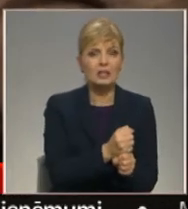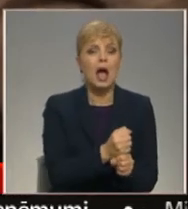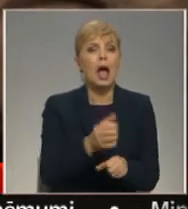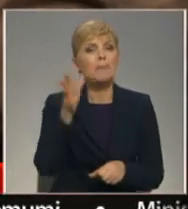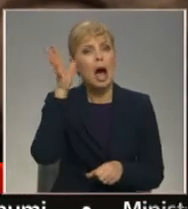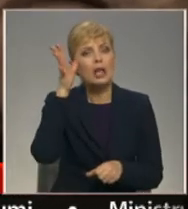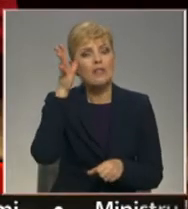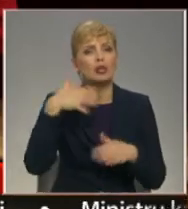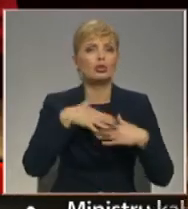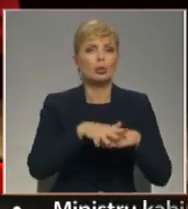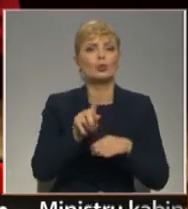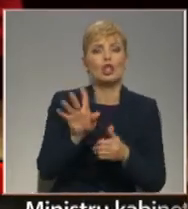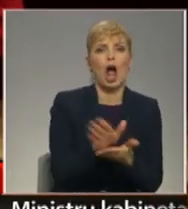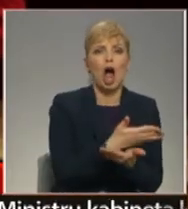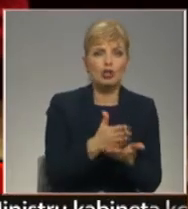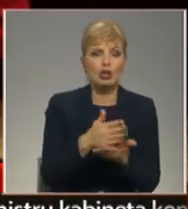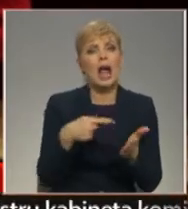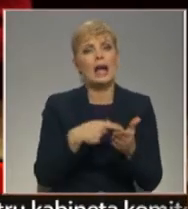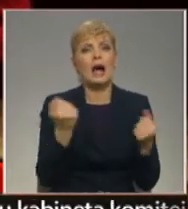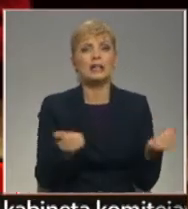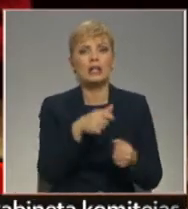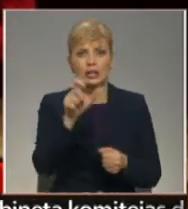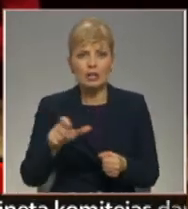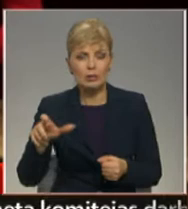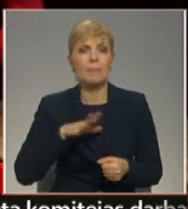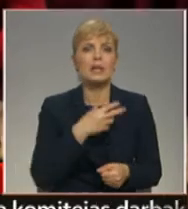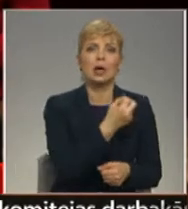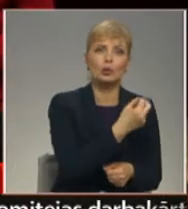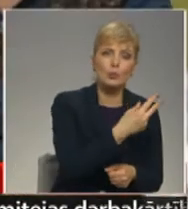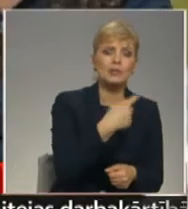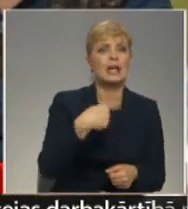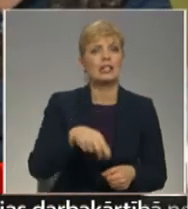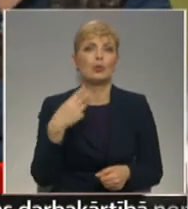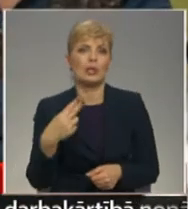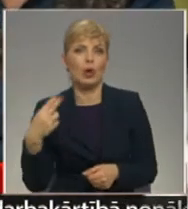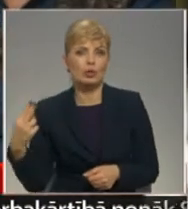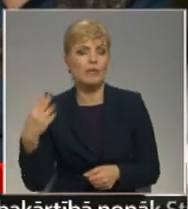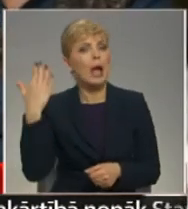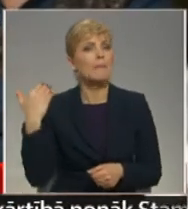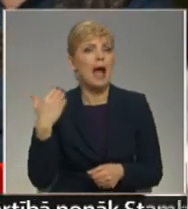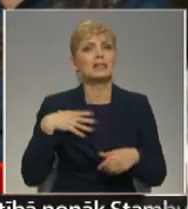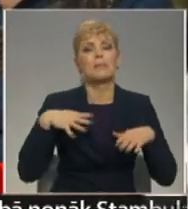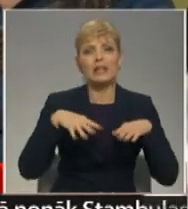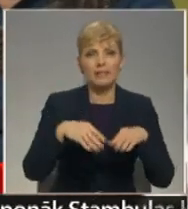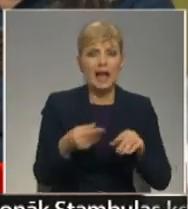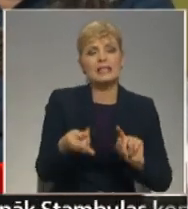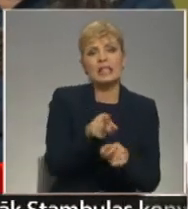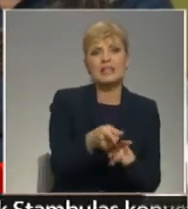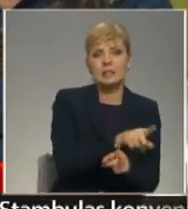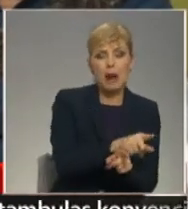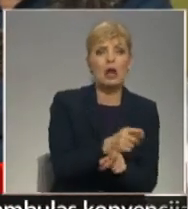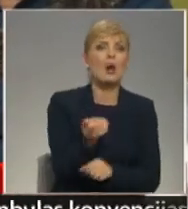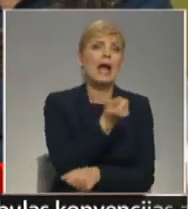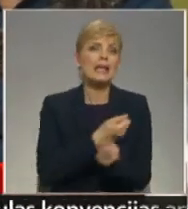ļoti atšķīrās, piemēram, kādā darbinieku skaits bija 12, bet citā 20. Tad pērn tika veikts vairākas izmaiņas, lai